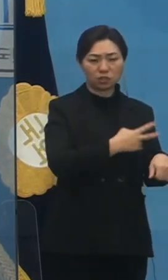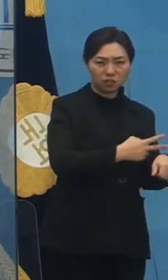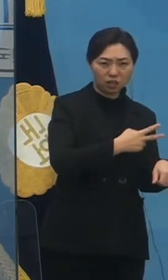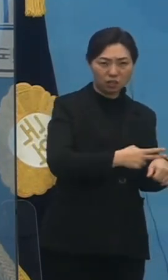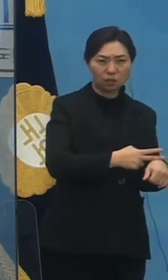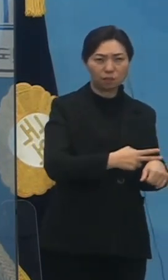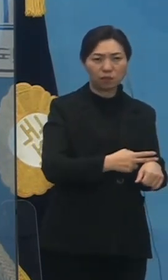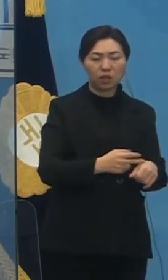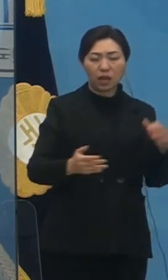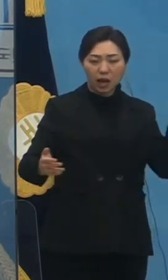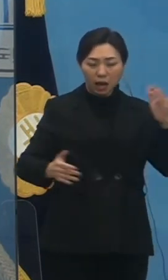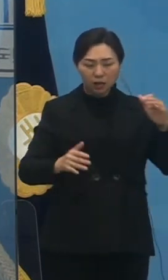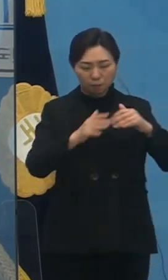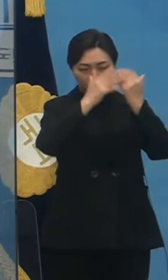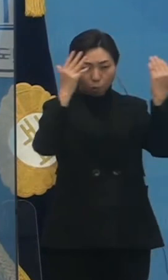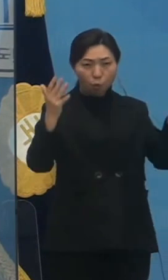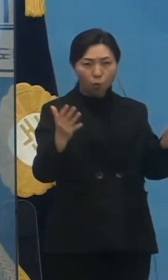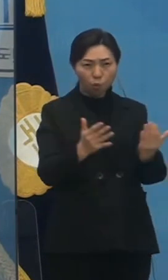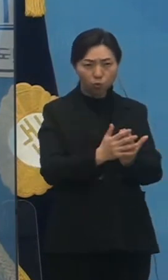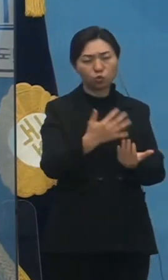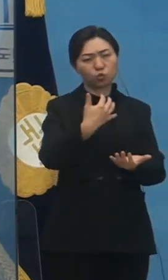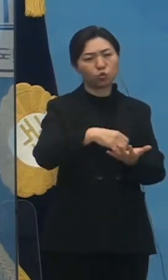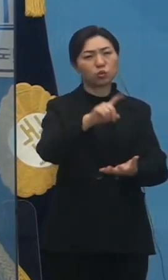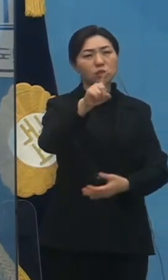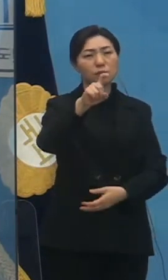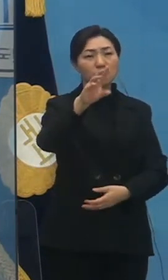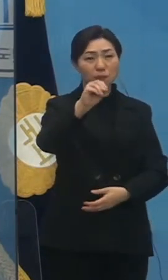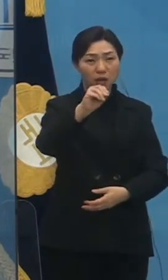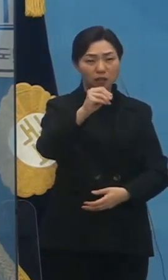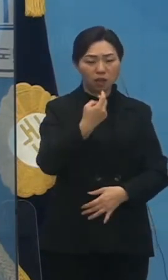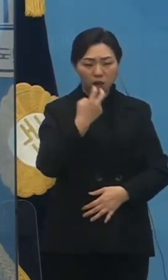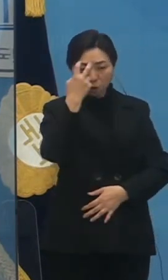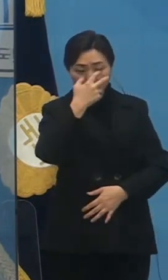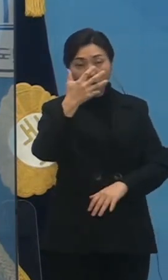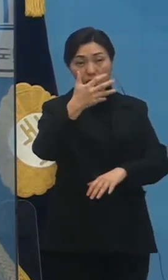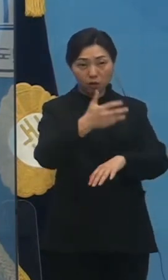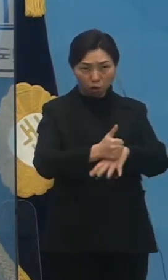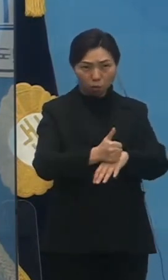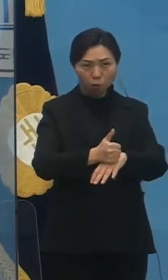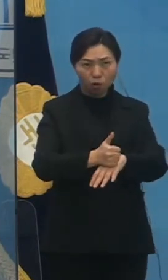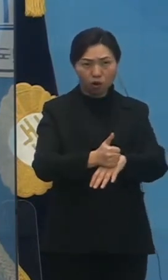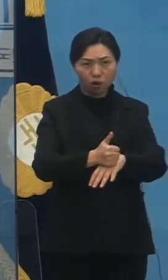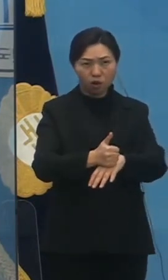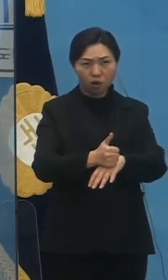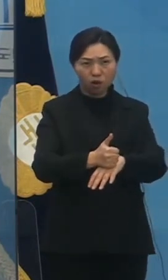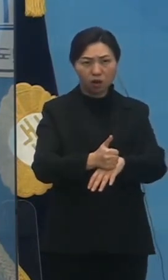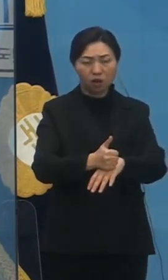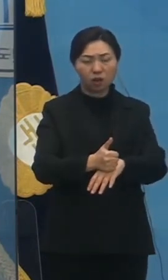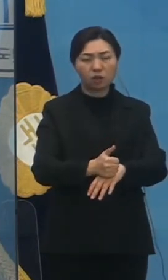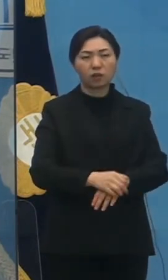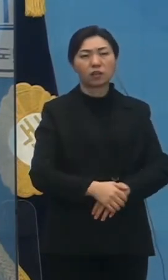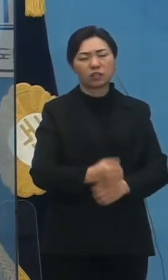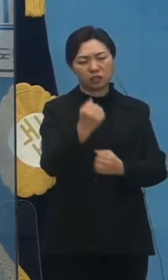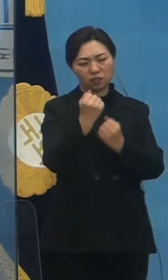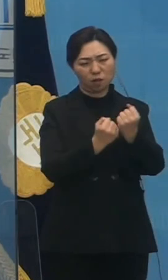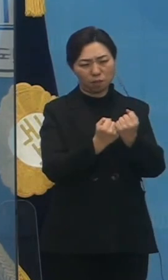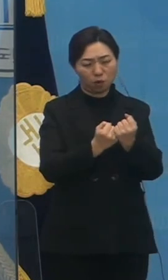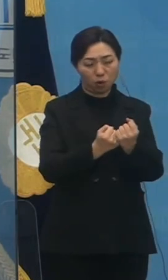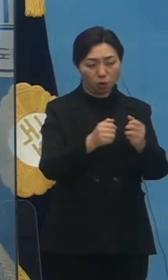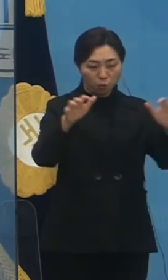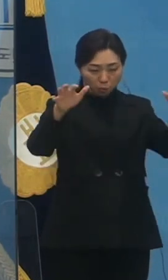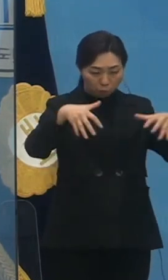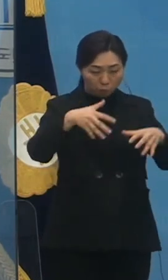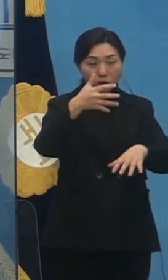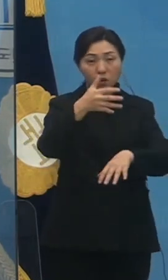11만 명을 대상으로 해서 청소년 방역패스 인식 긴급 설문조사를 진행했습니다. 그